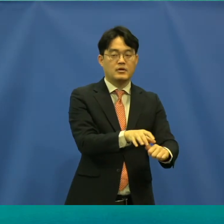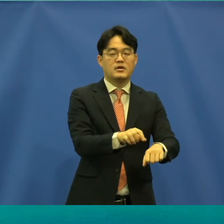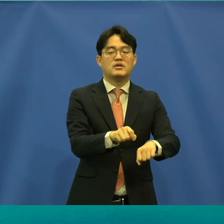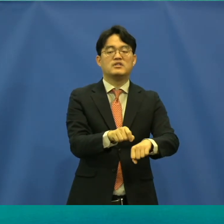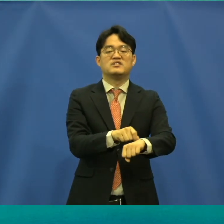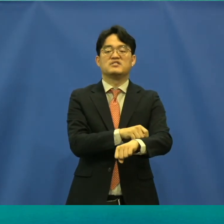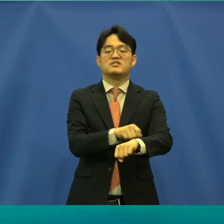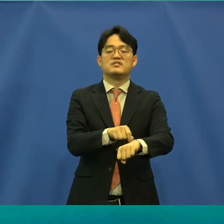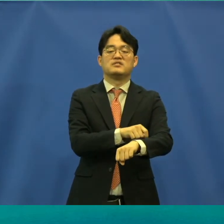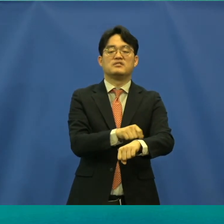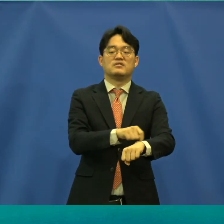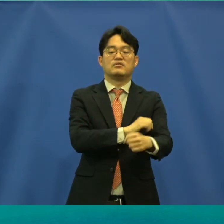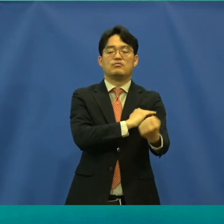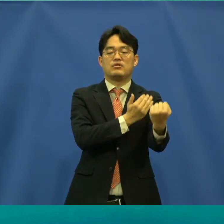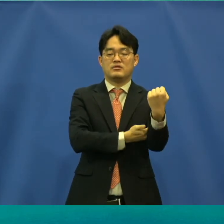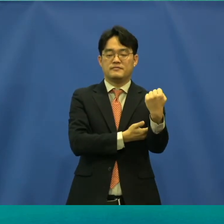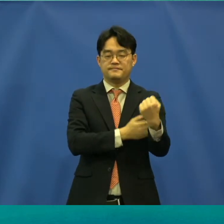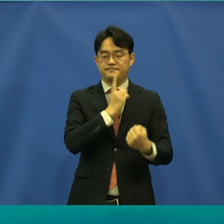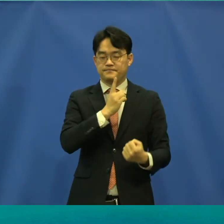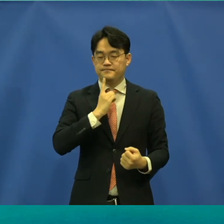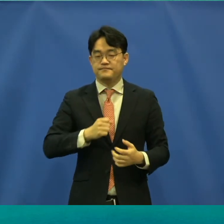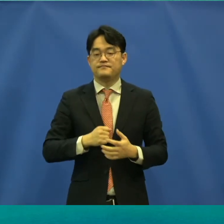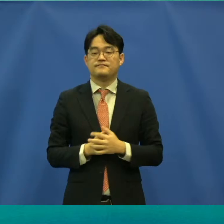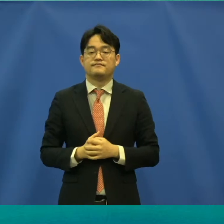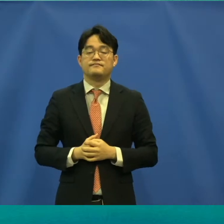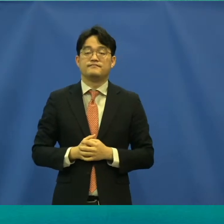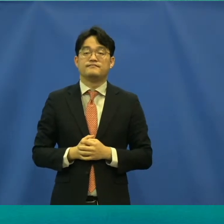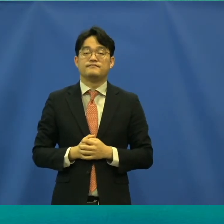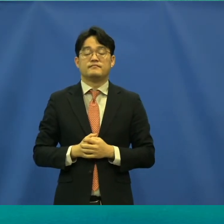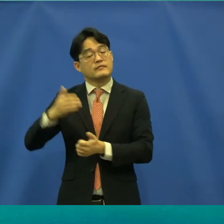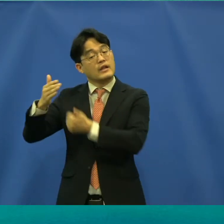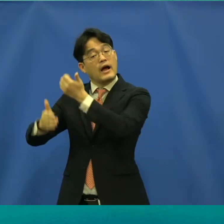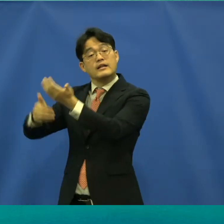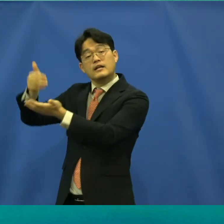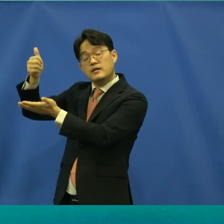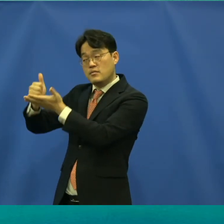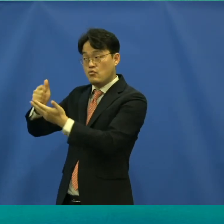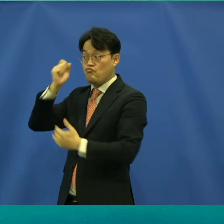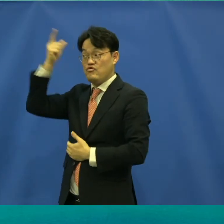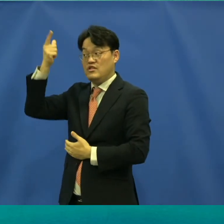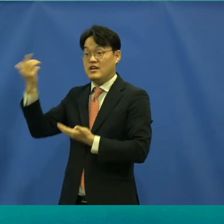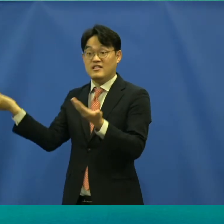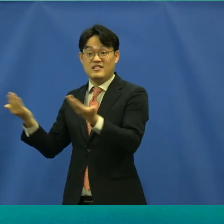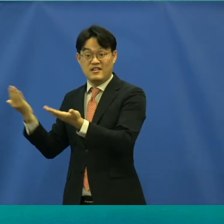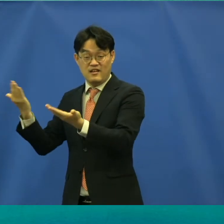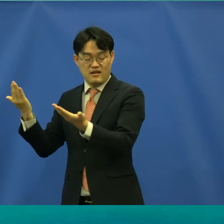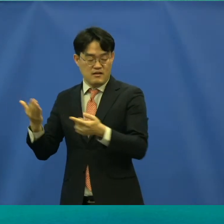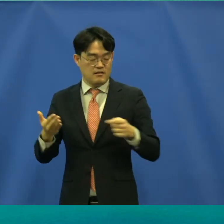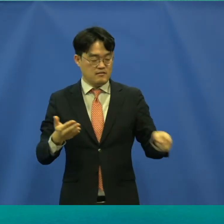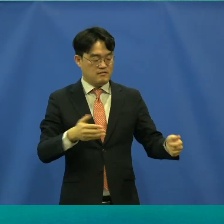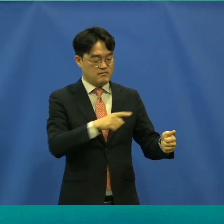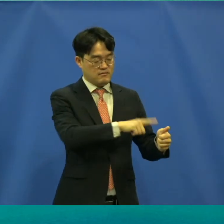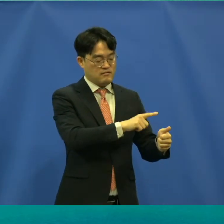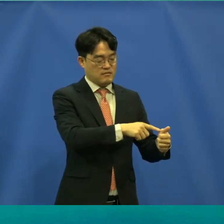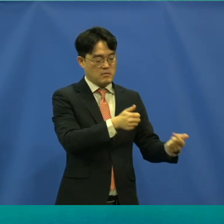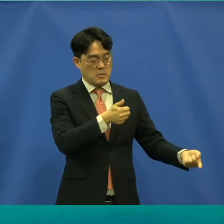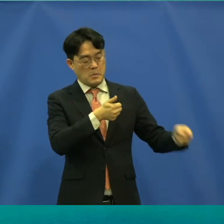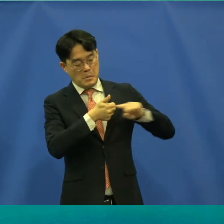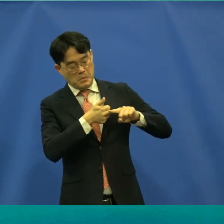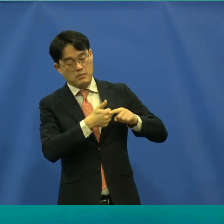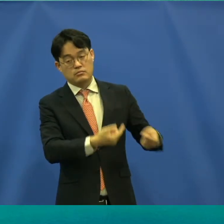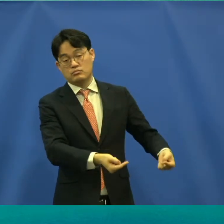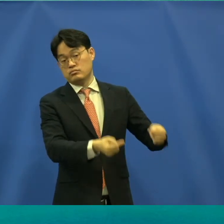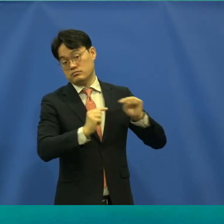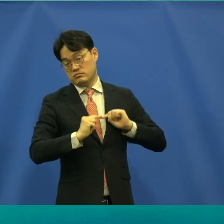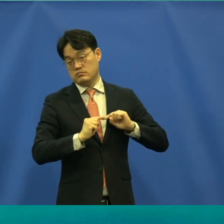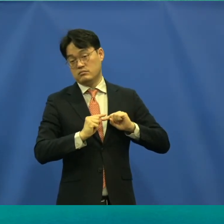인간을 당신의 거대한 사역에 불러주신 거예요. 너무 영광. 하나님은 매우 인격적인